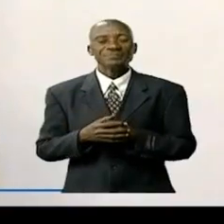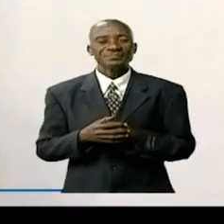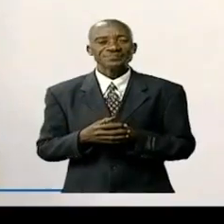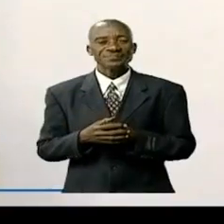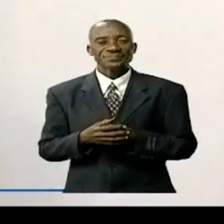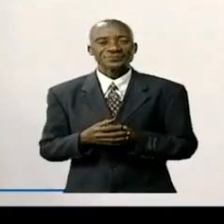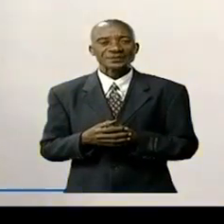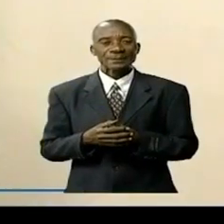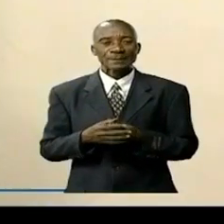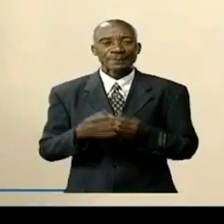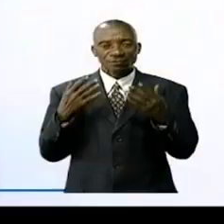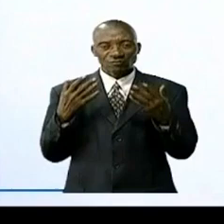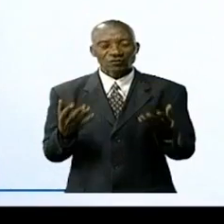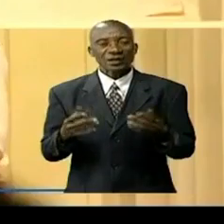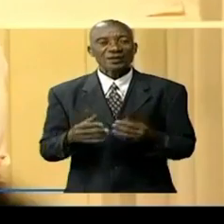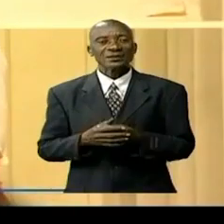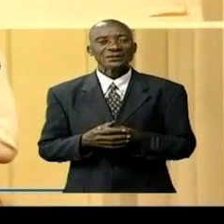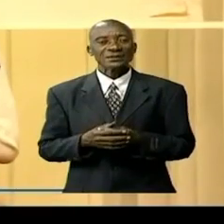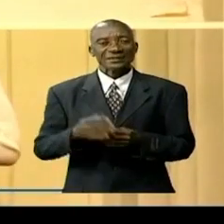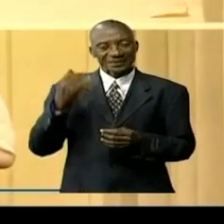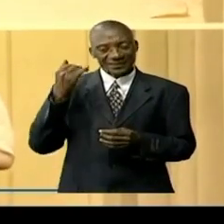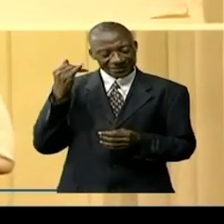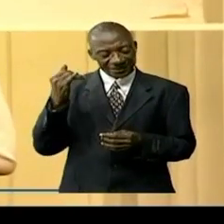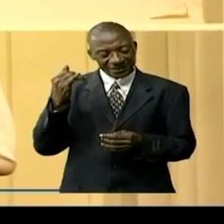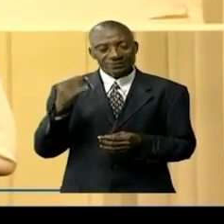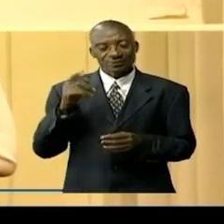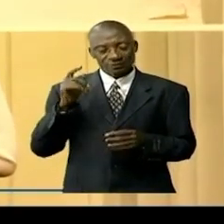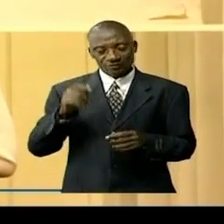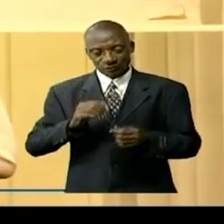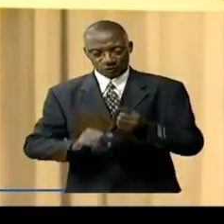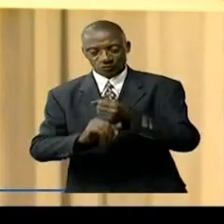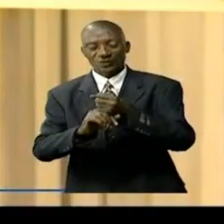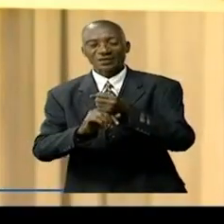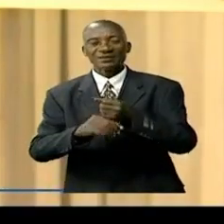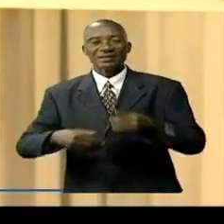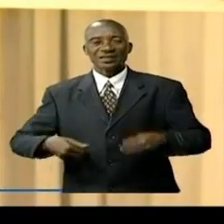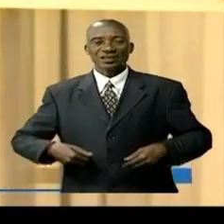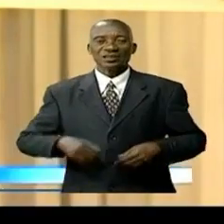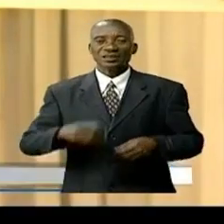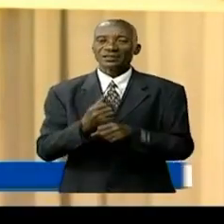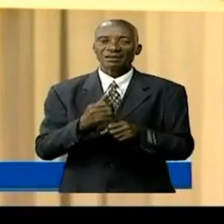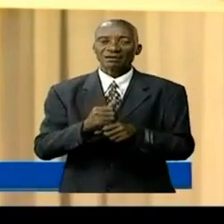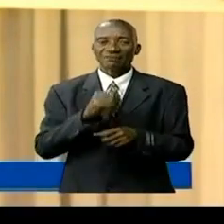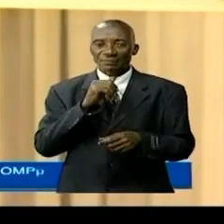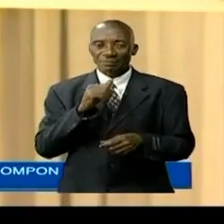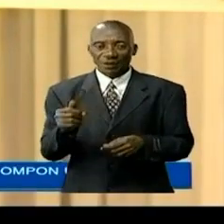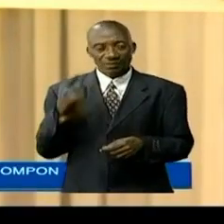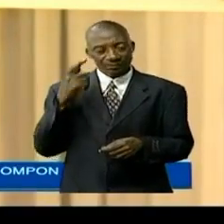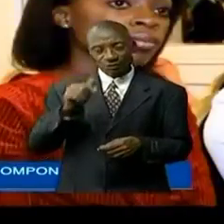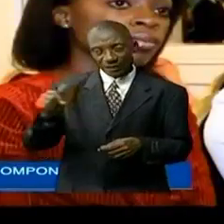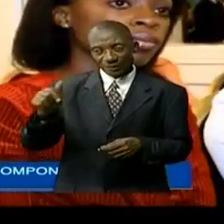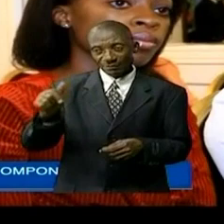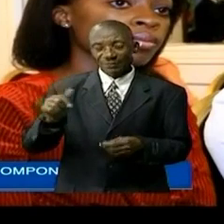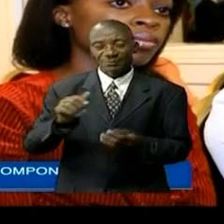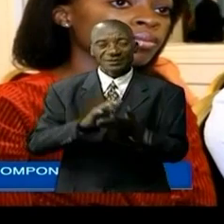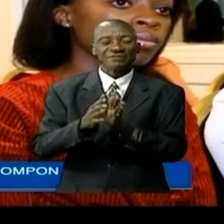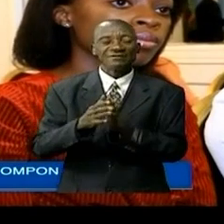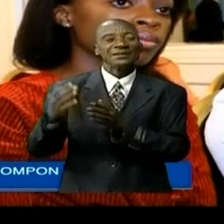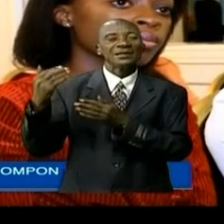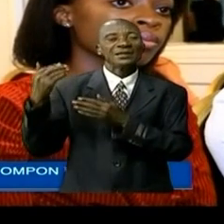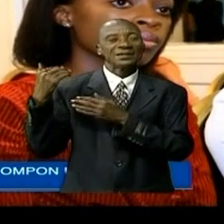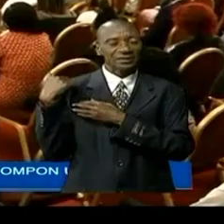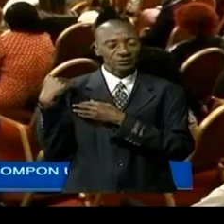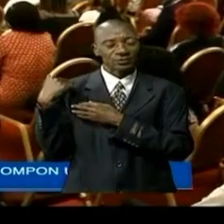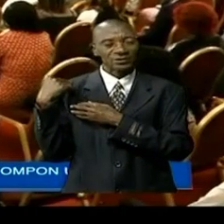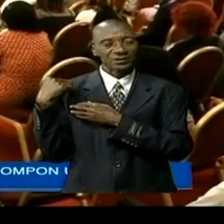de récolter le fonds pour soutenir le jeune des Évreux. Cette ASBEL bénéficie de l'accompagnement de l'ANAPI. Wise Women a pour